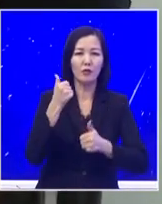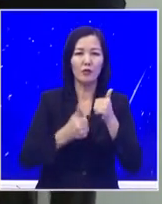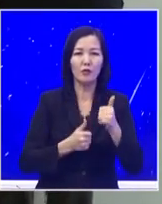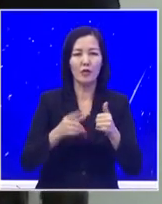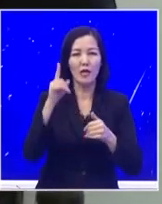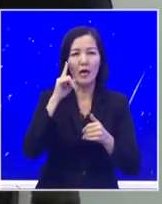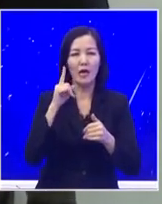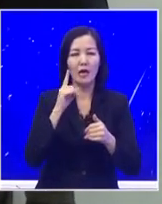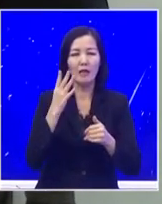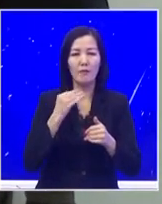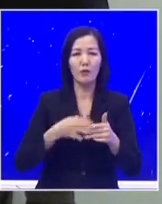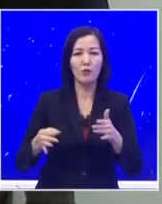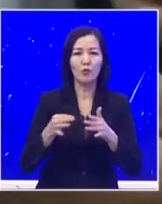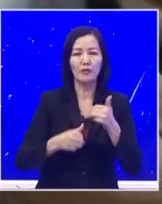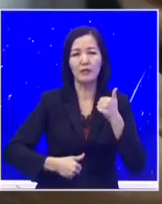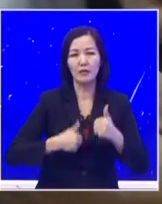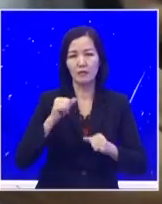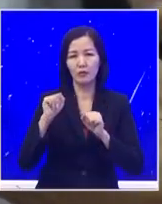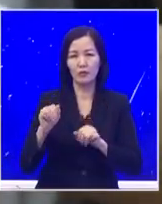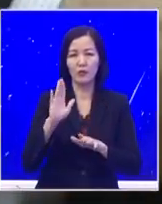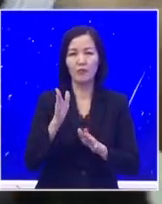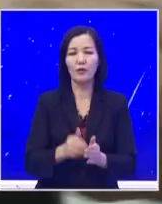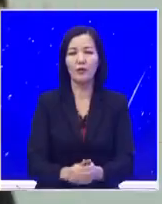республикалық турнирде облыс намысын қорғайтын болады.